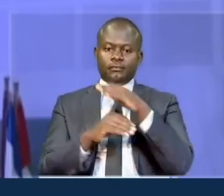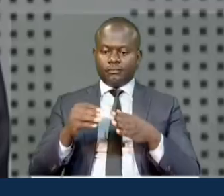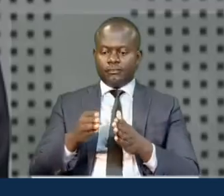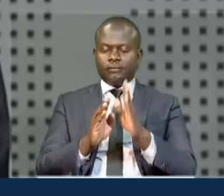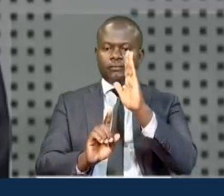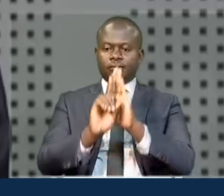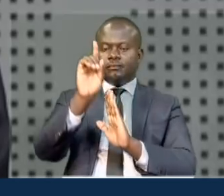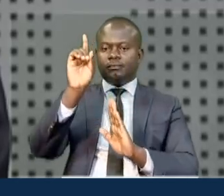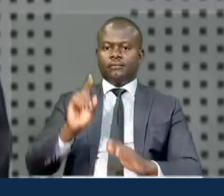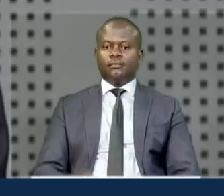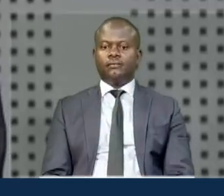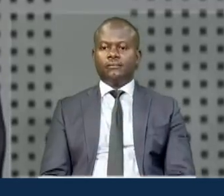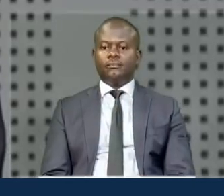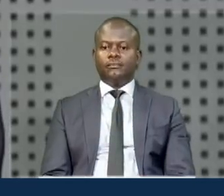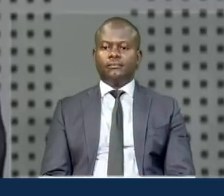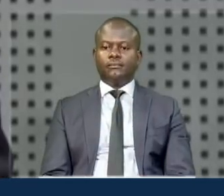y'iterambere.